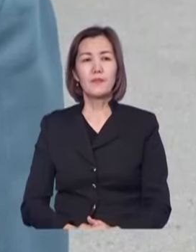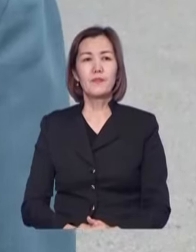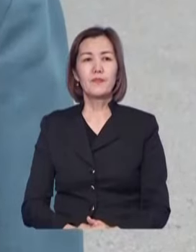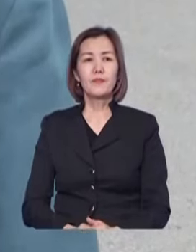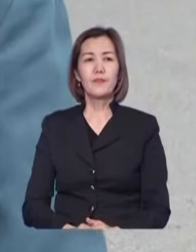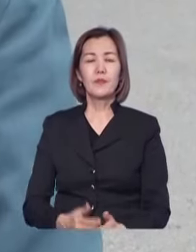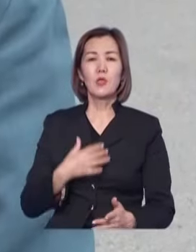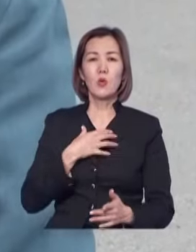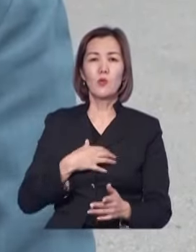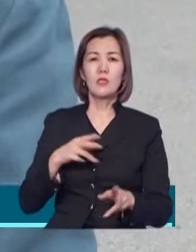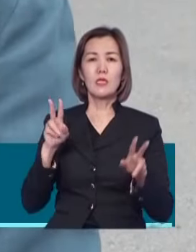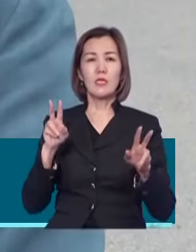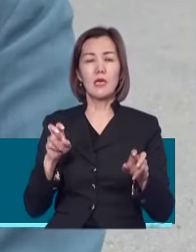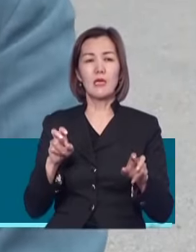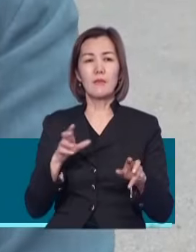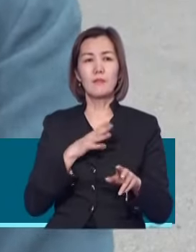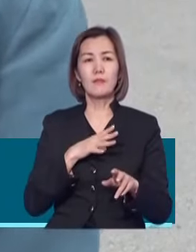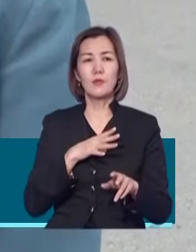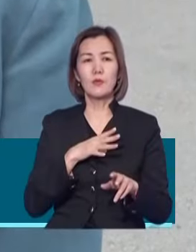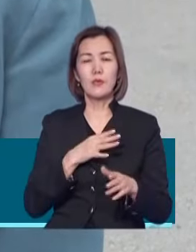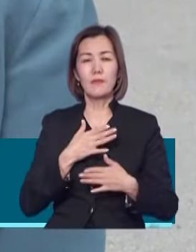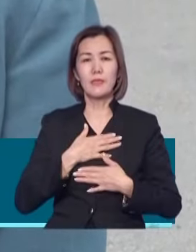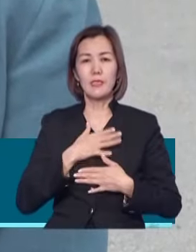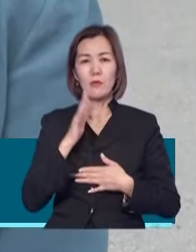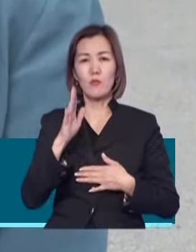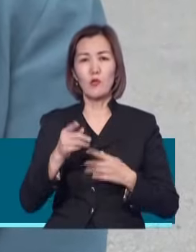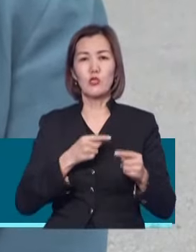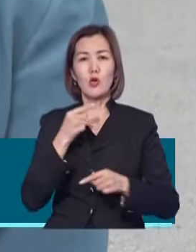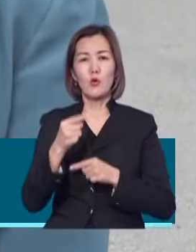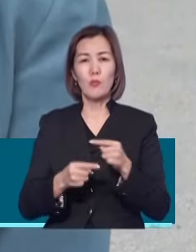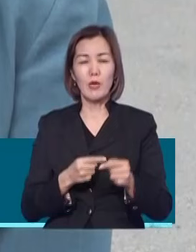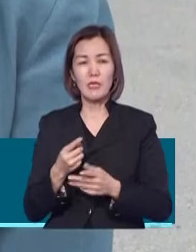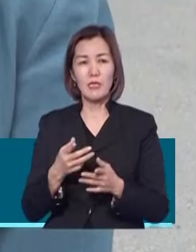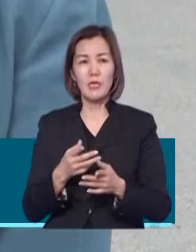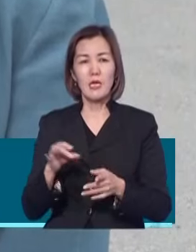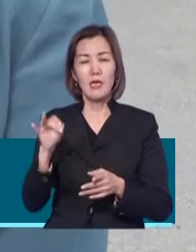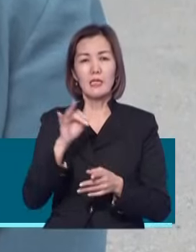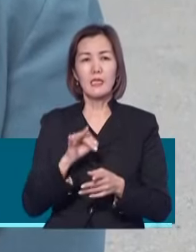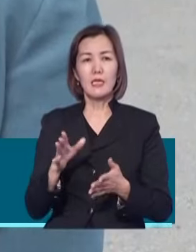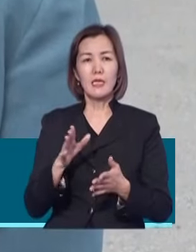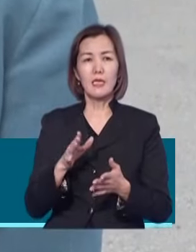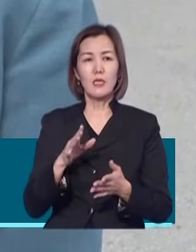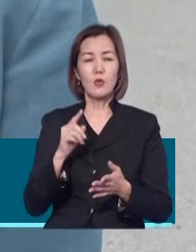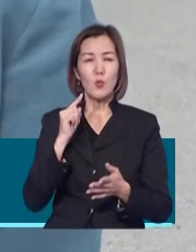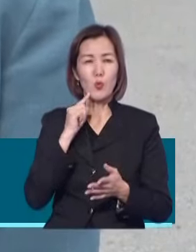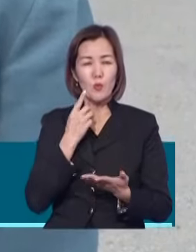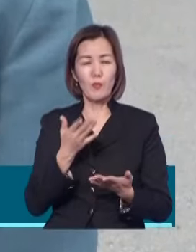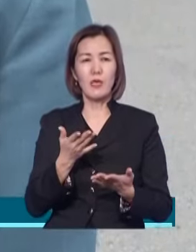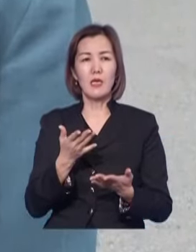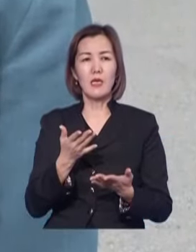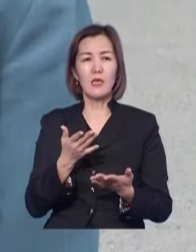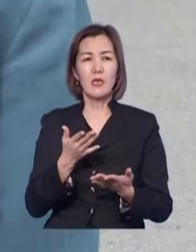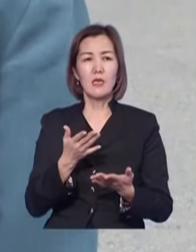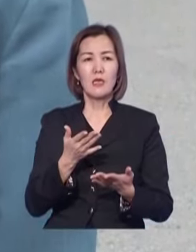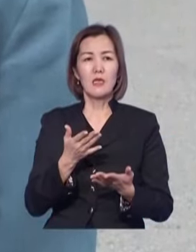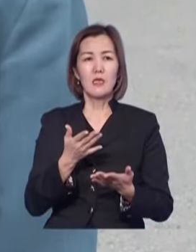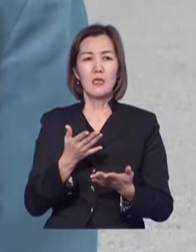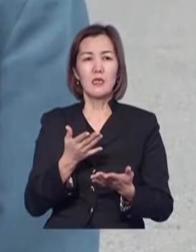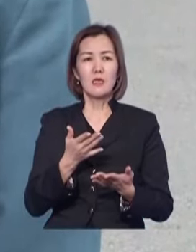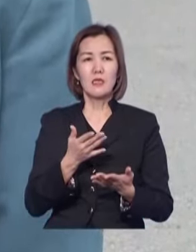Өзекті мәселелерінің ішінде мына біздің болашақ ұрпақты тарихи өкпе реніштерден, догматизмнен ада болу